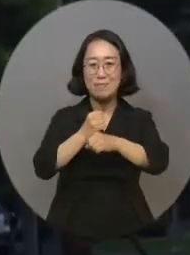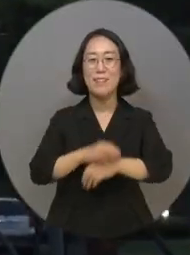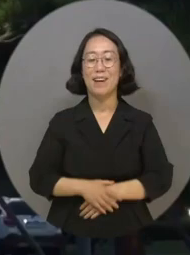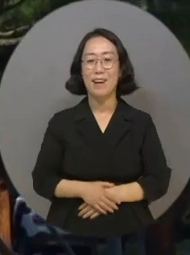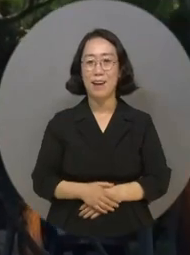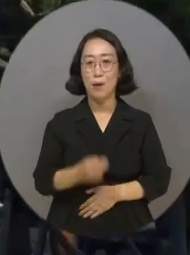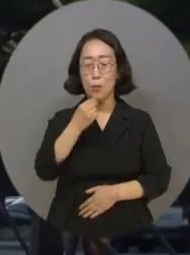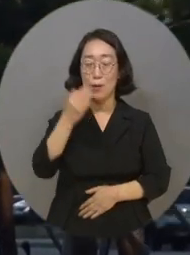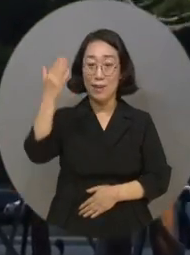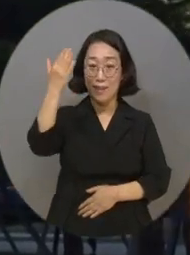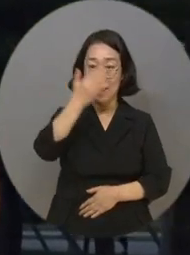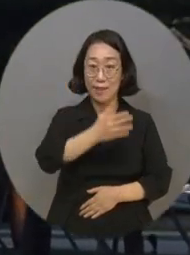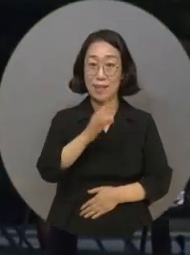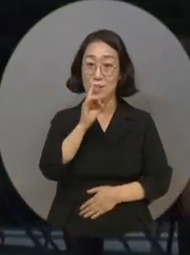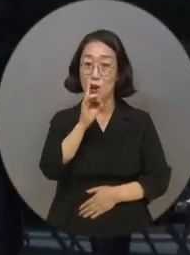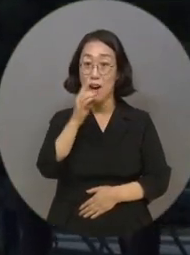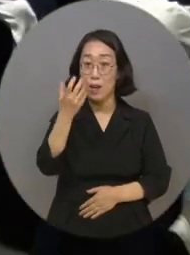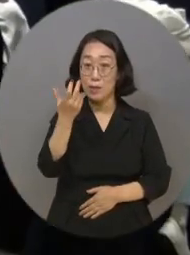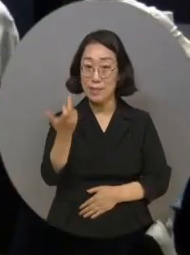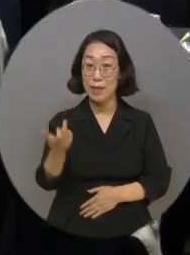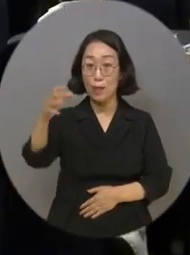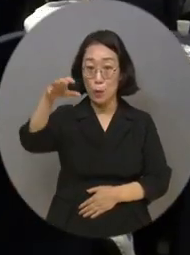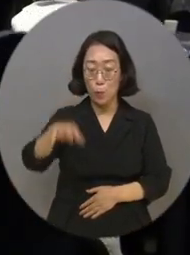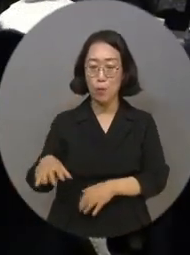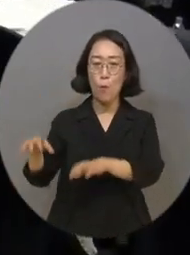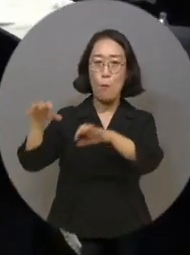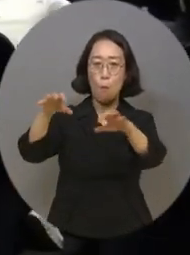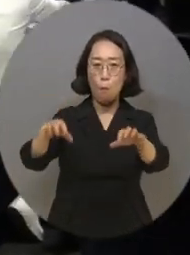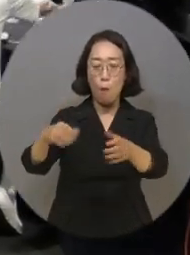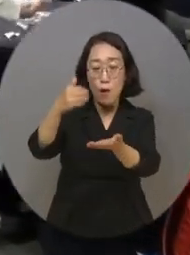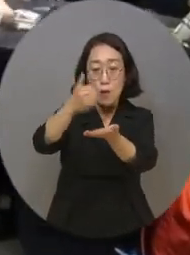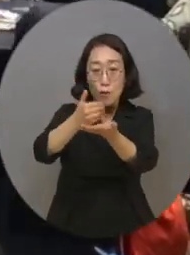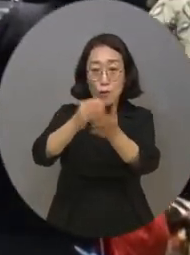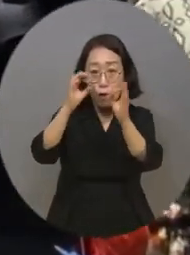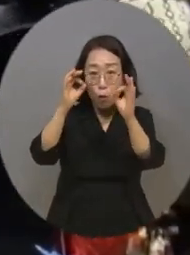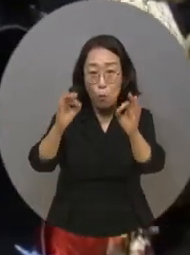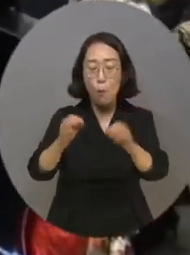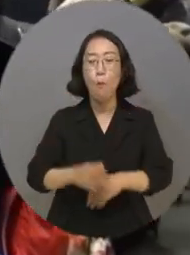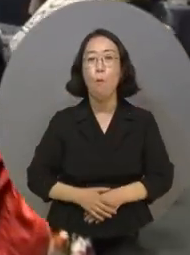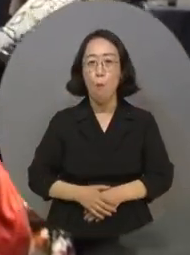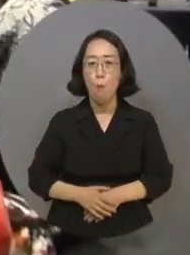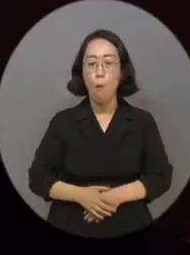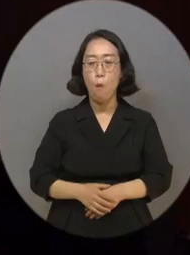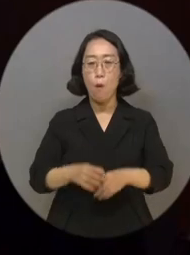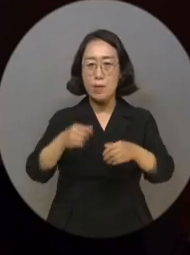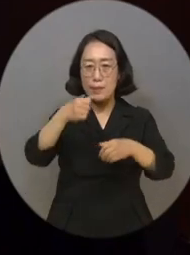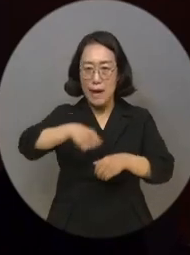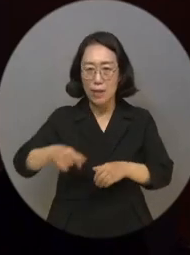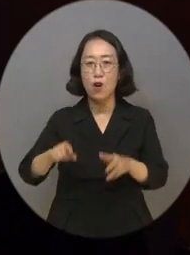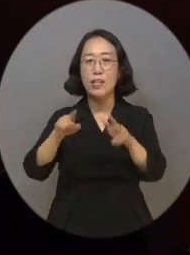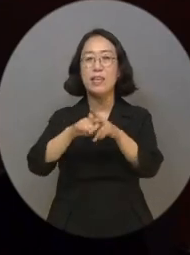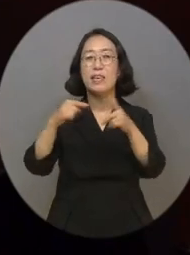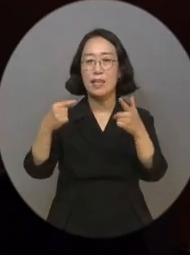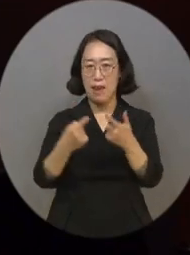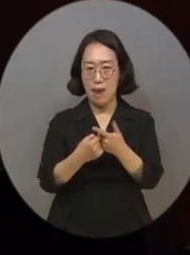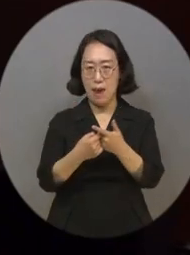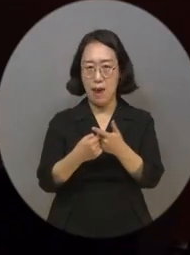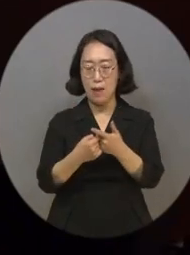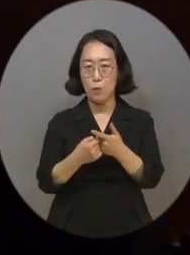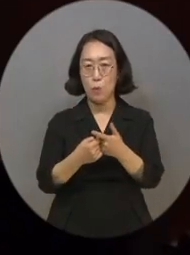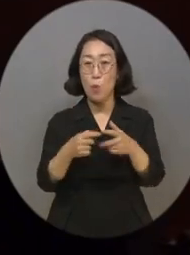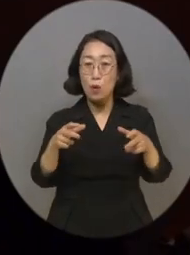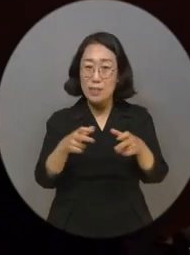공기 좋은 설악산으로 떠났습니다. 강의를 통한 더 깊이 있는 자녀 이해, 특히 발달장애